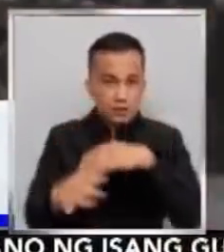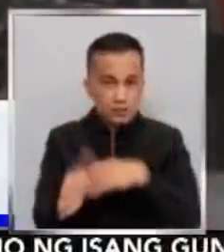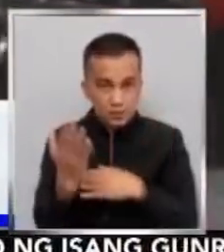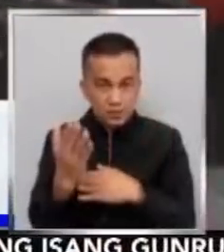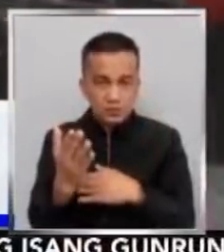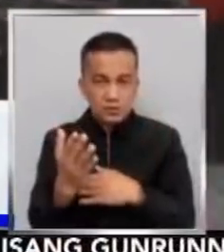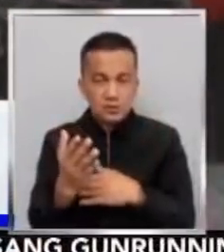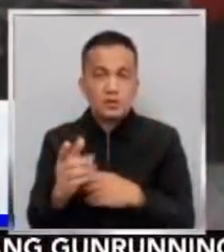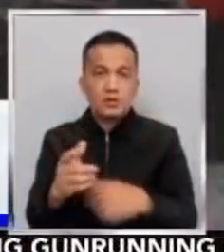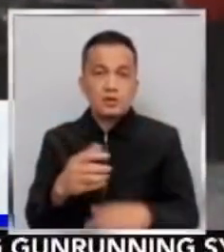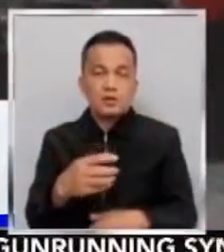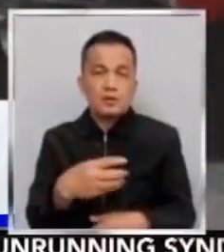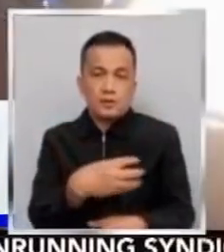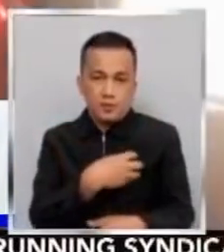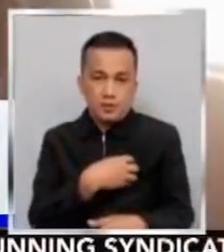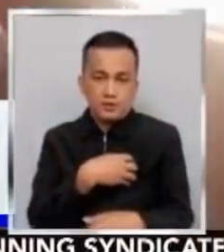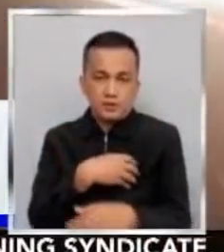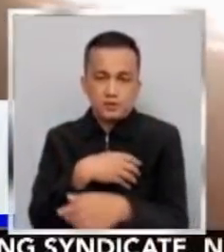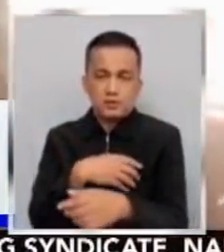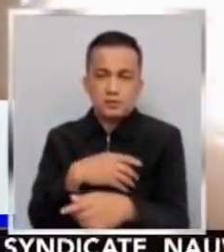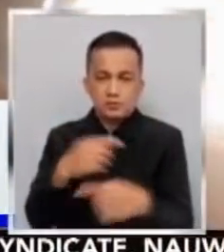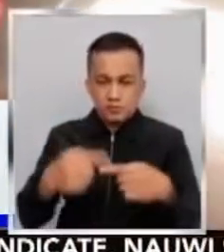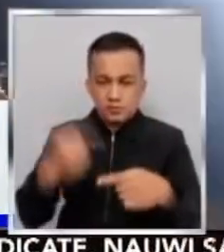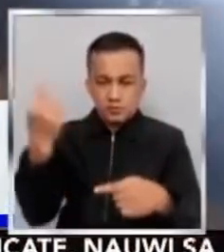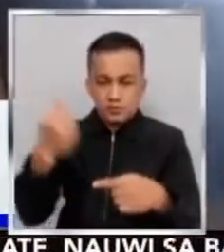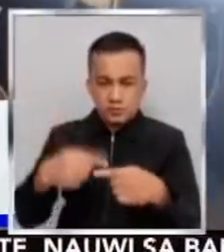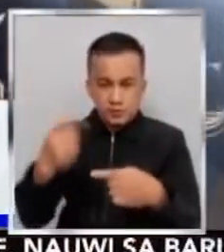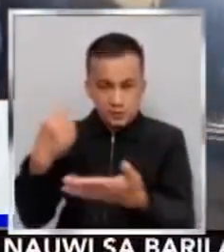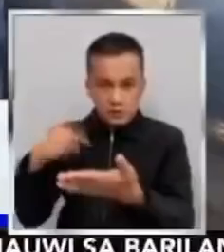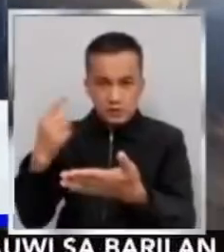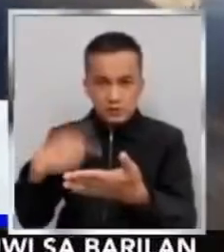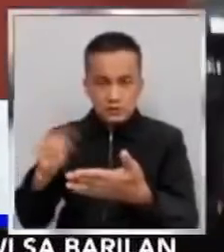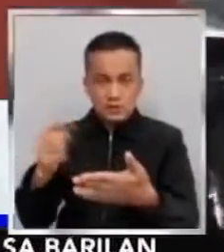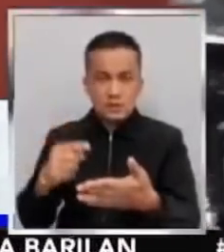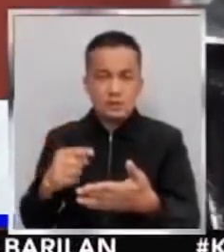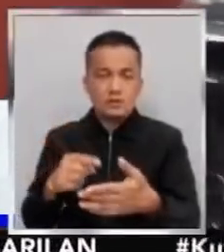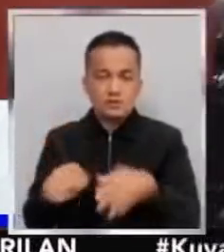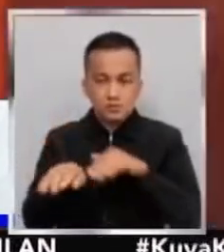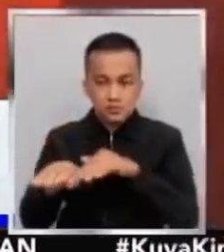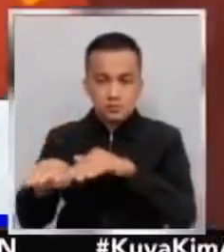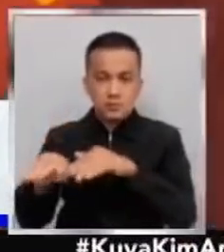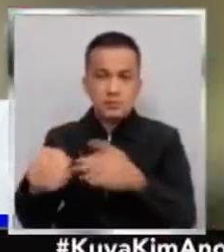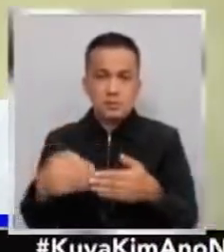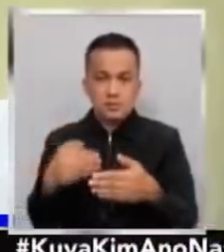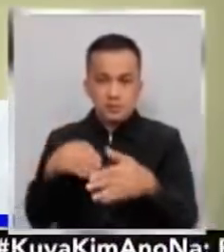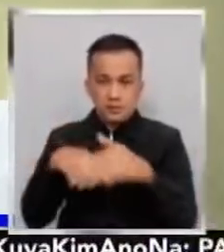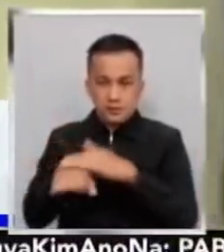otoridad sa iba't ibang COMELEC checkpoint. Dito ay na-inspeksyon ng mga motorista bago papasukin sa lalawigan.